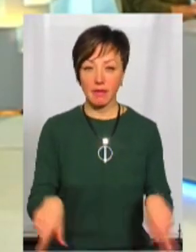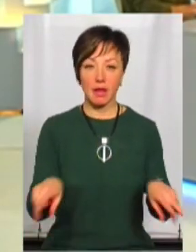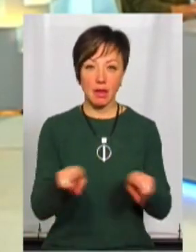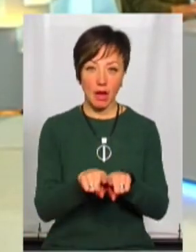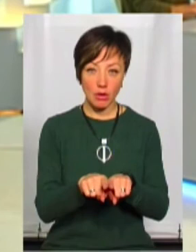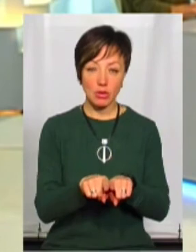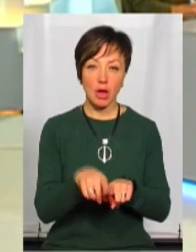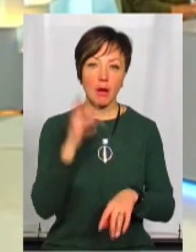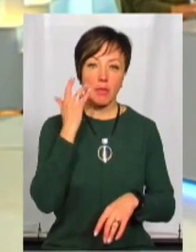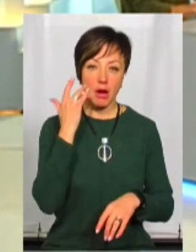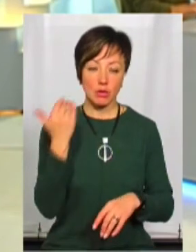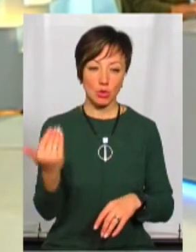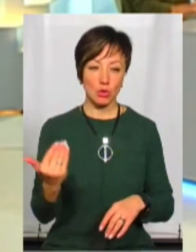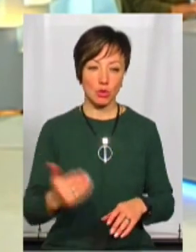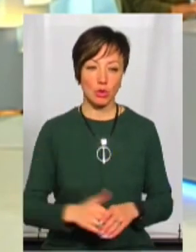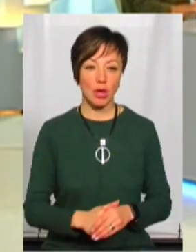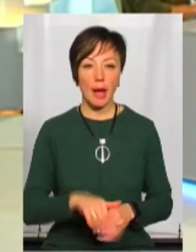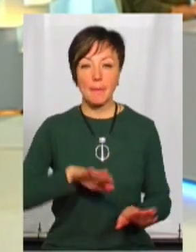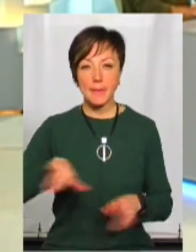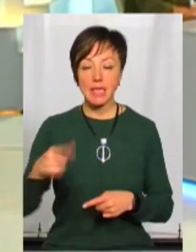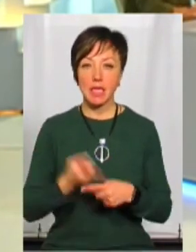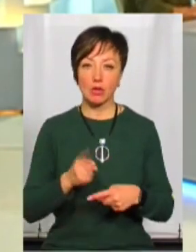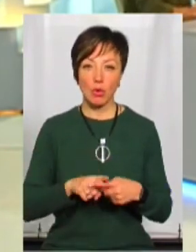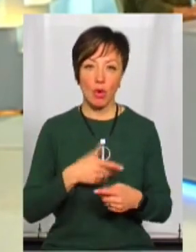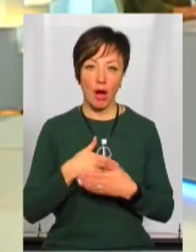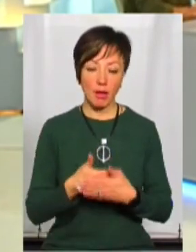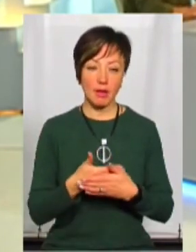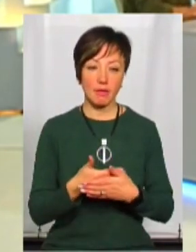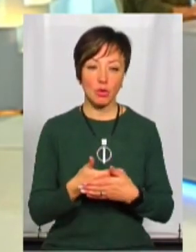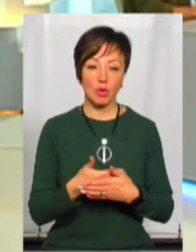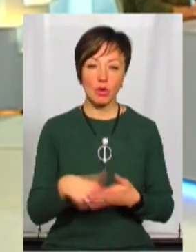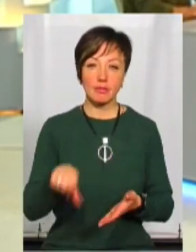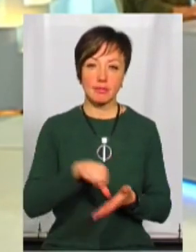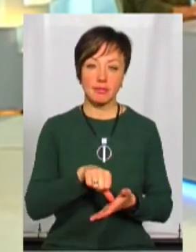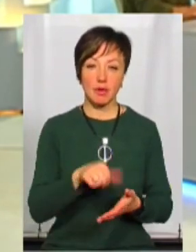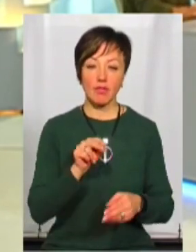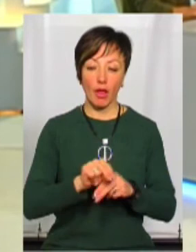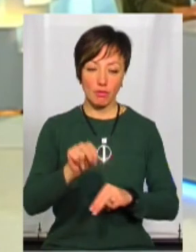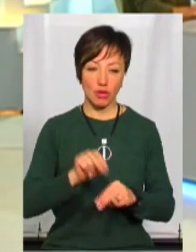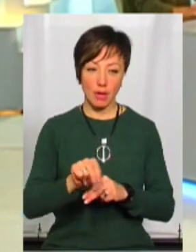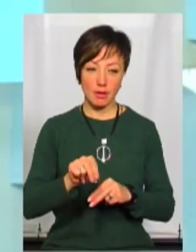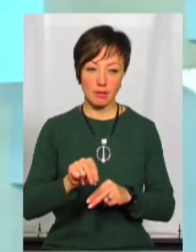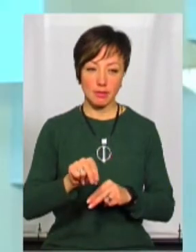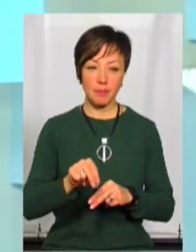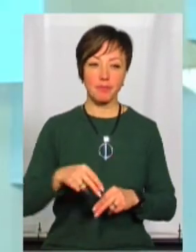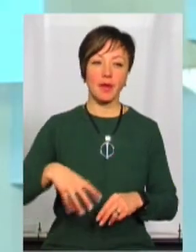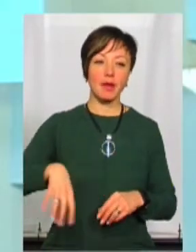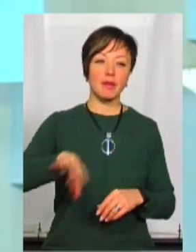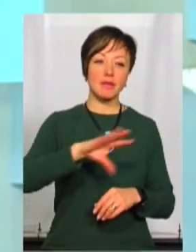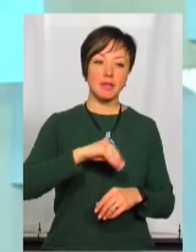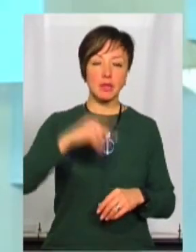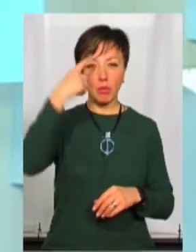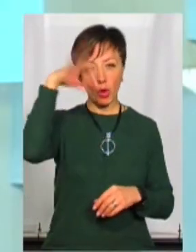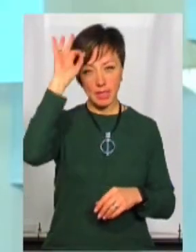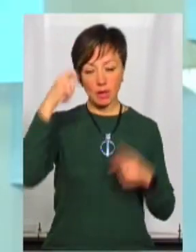і американської сторони. Після цього вони активно беруть участь у навчанні. Всі